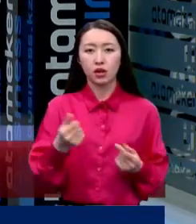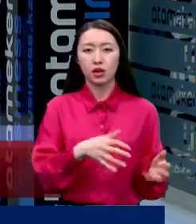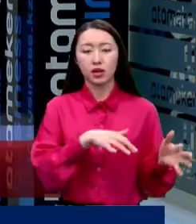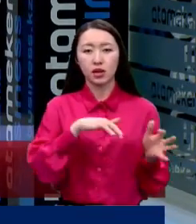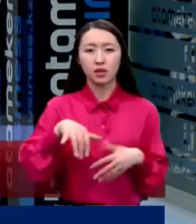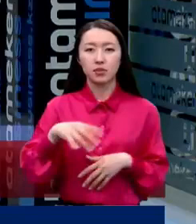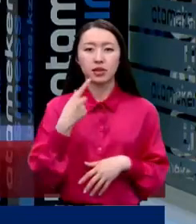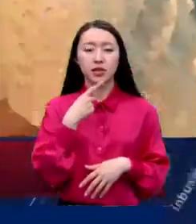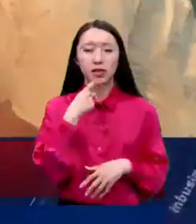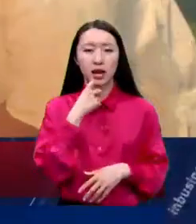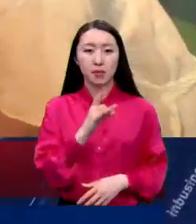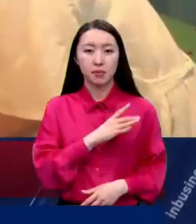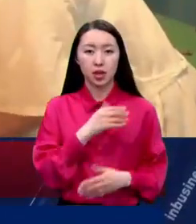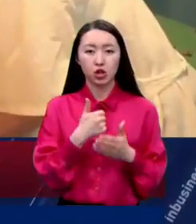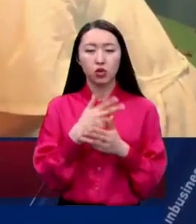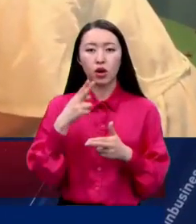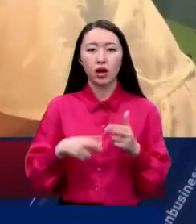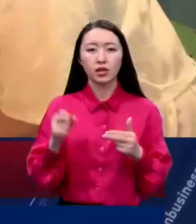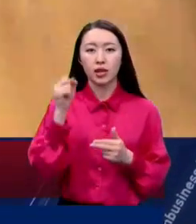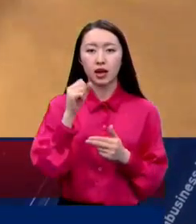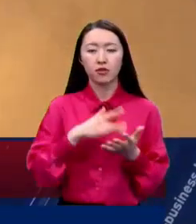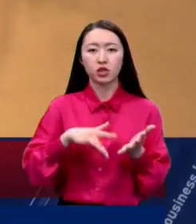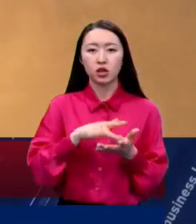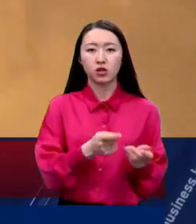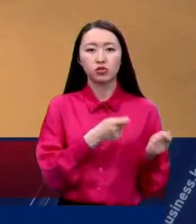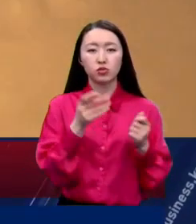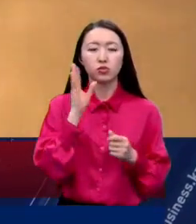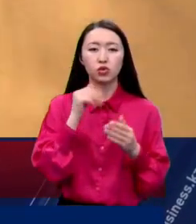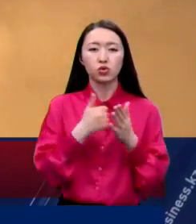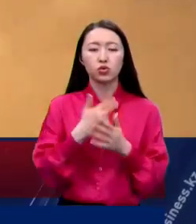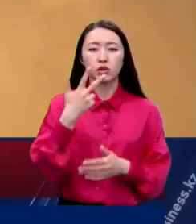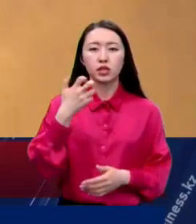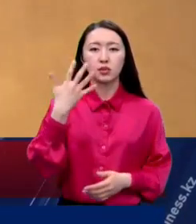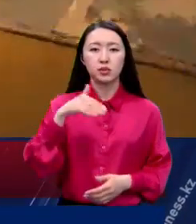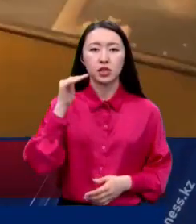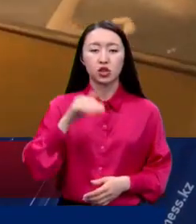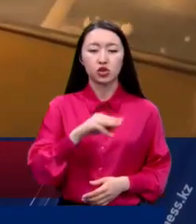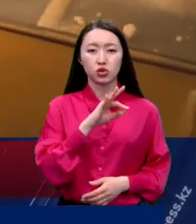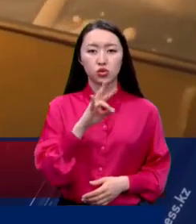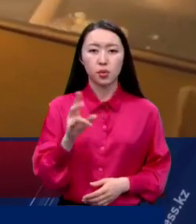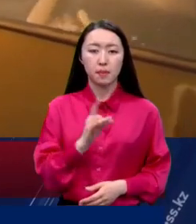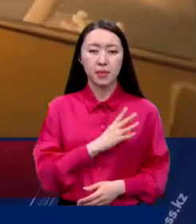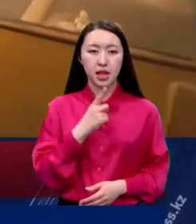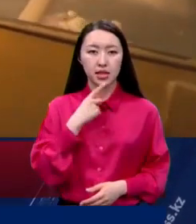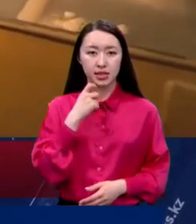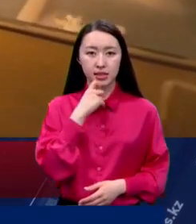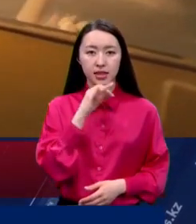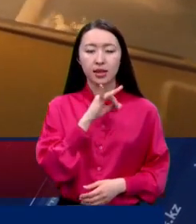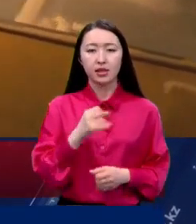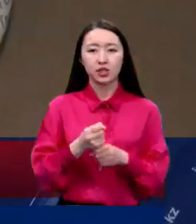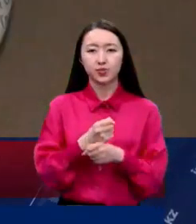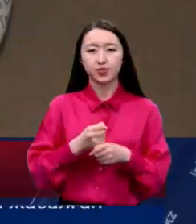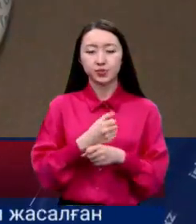сахара сырца. До конца августа в страну смогут ввести до 350 тысяч тонн белого сахара и тростникового